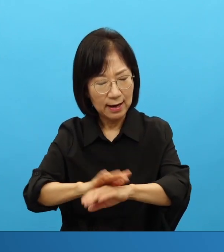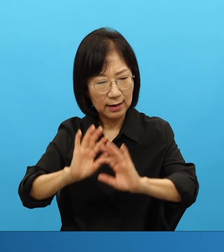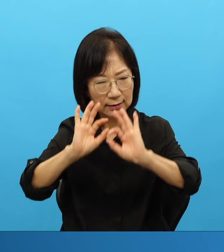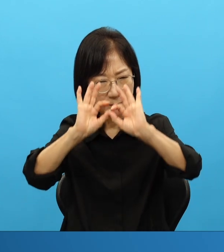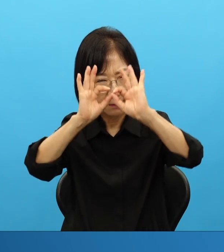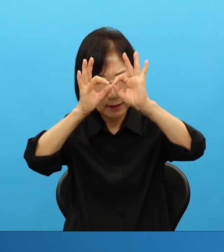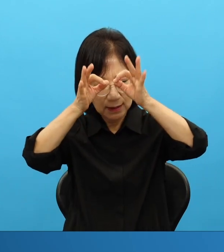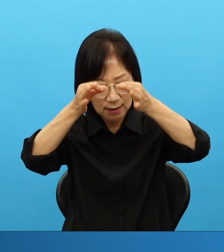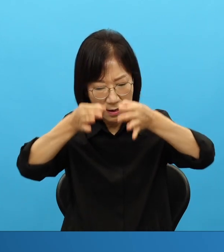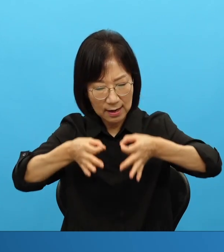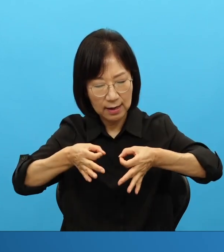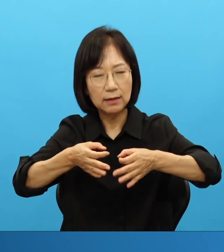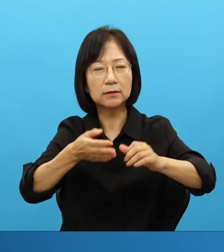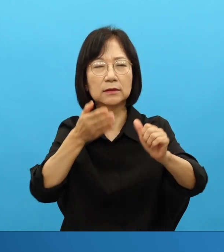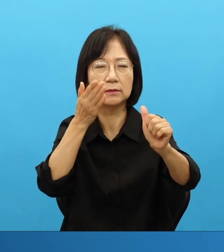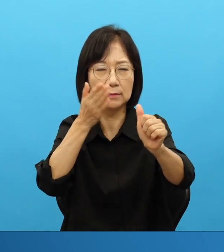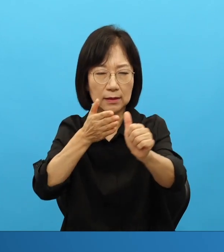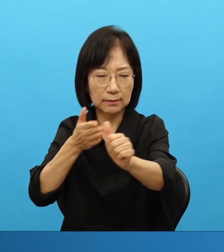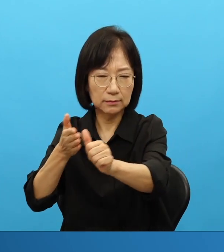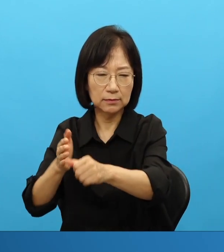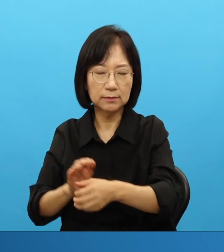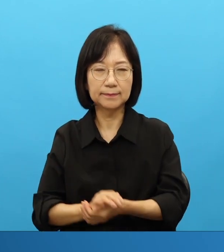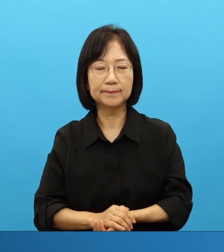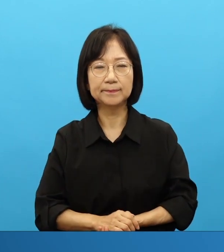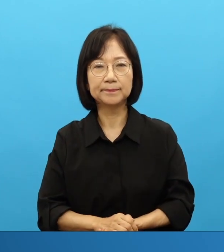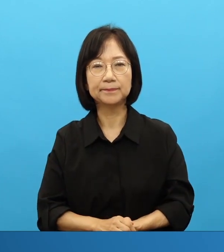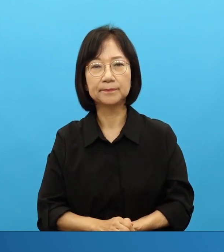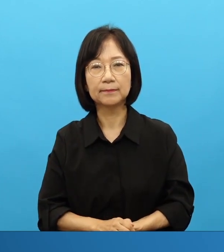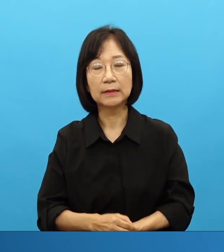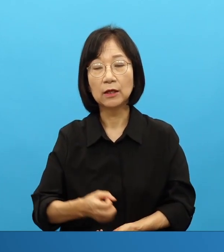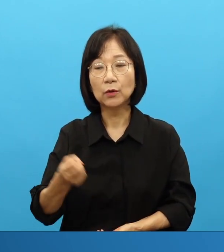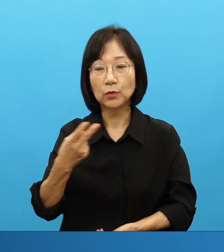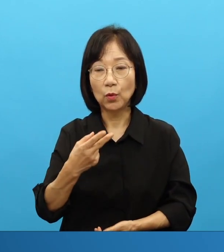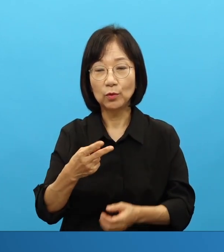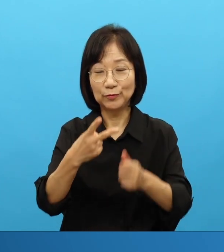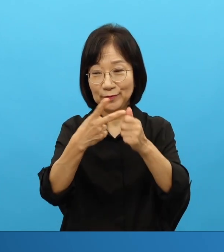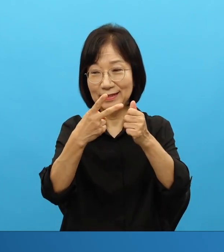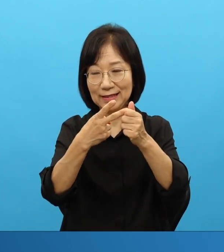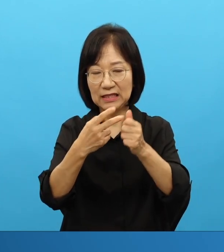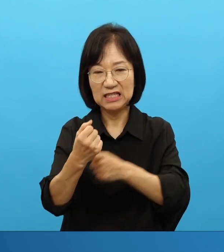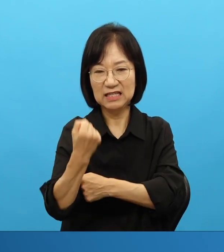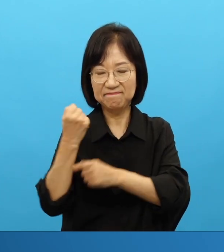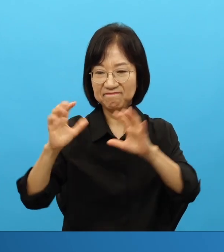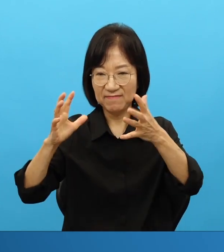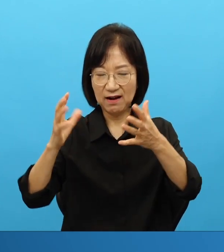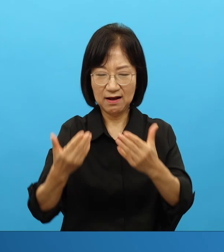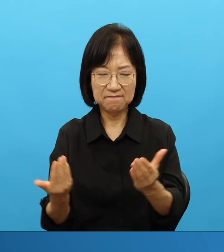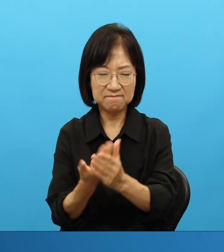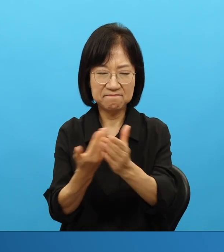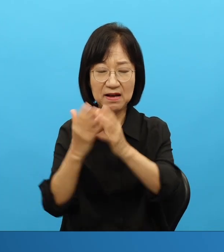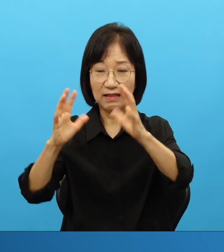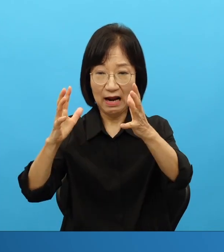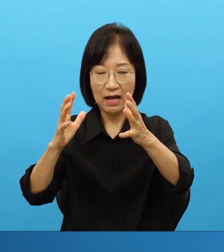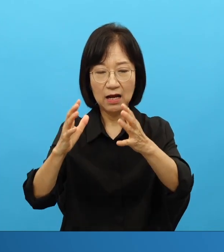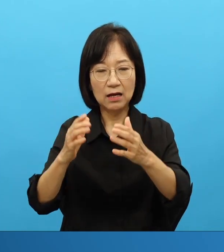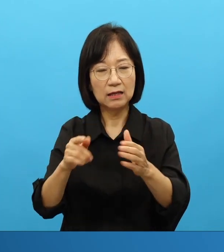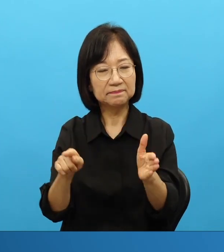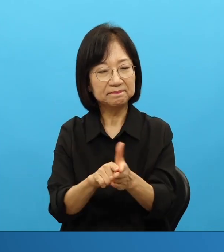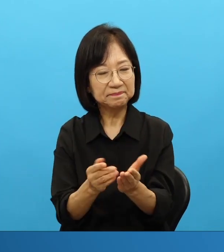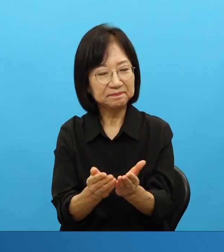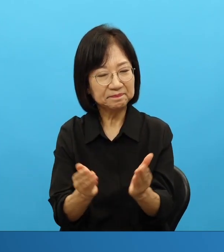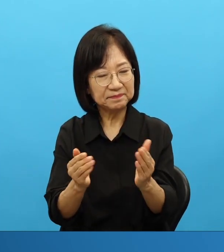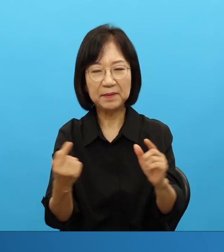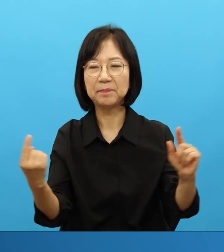think deeply about this. 강대국 그릇 바꿔야 돼요. And the mighty nations, you need to change your vessel.